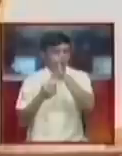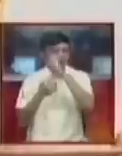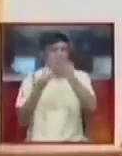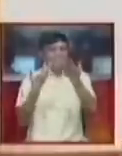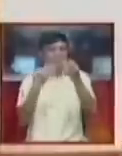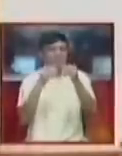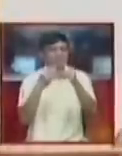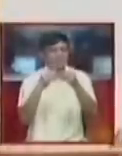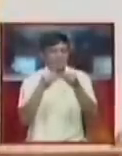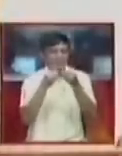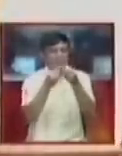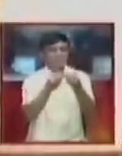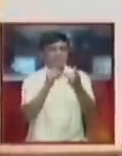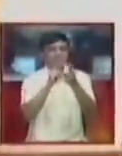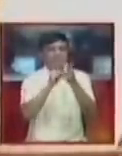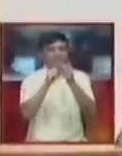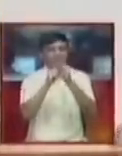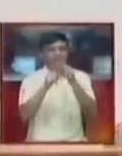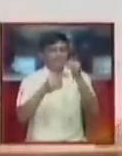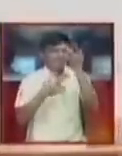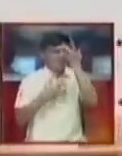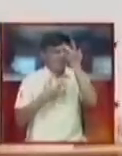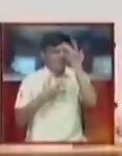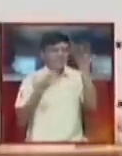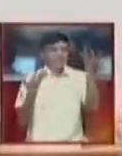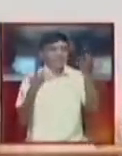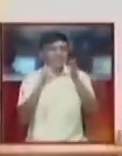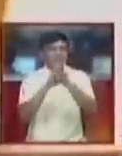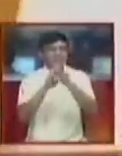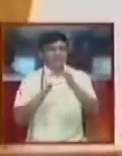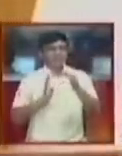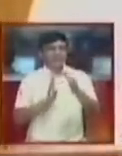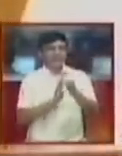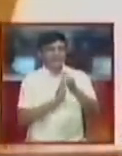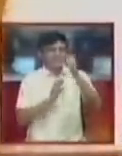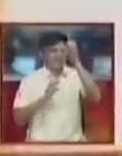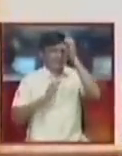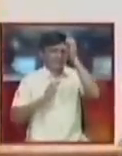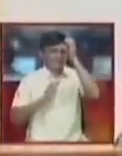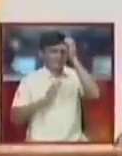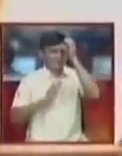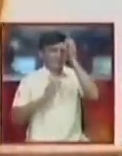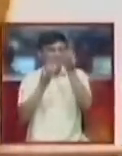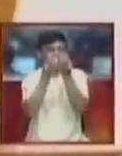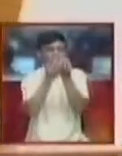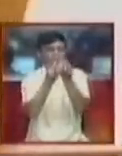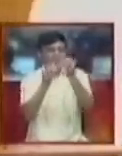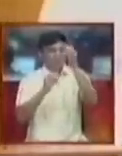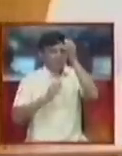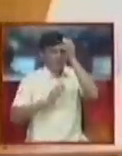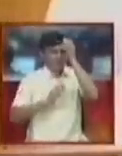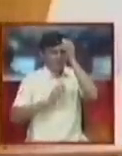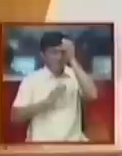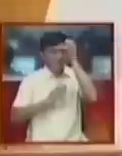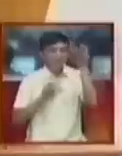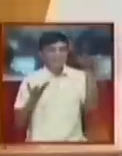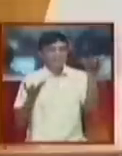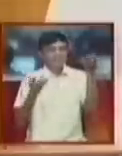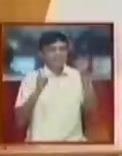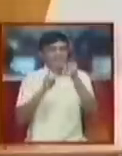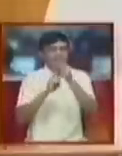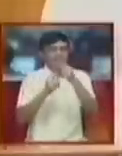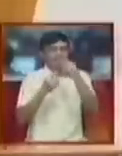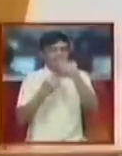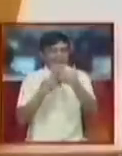ang pagpapagamot sa mga catastrophic disease tulad ng breast cancer, prostate cancer at acute